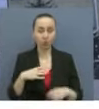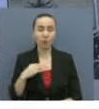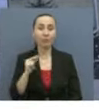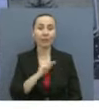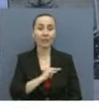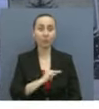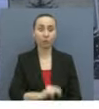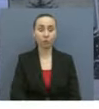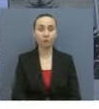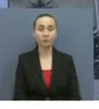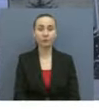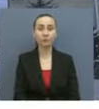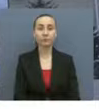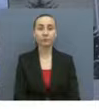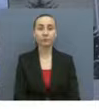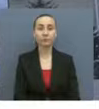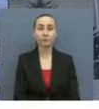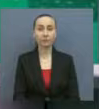Соловьев, Кокшекпарат.